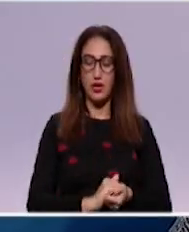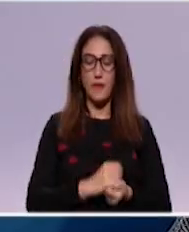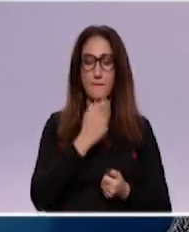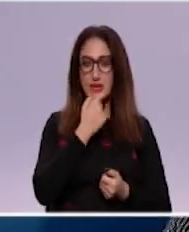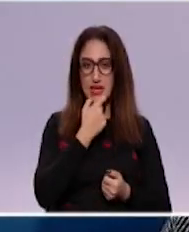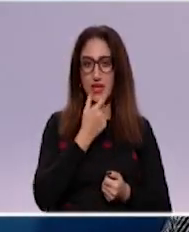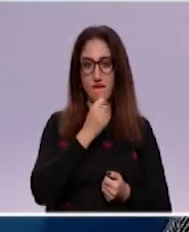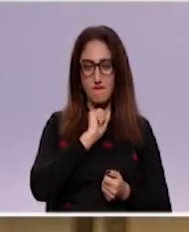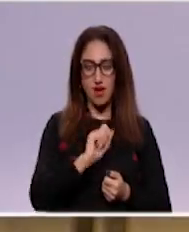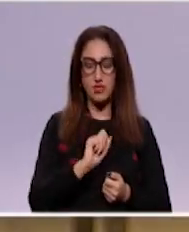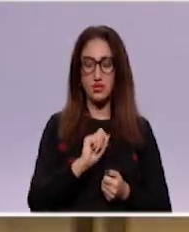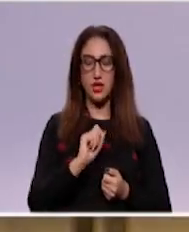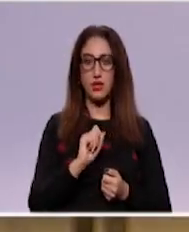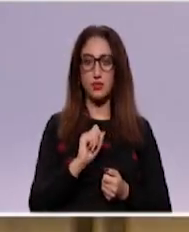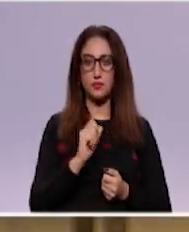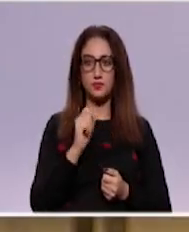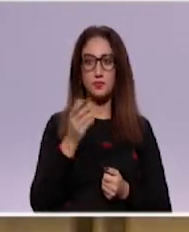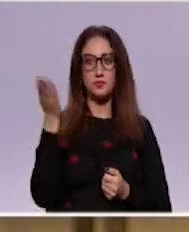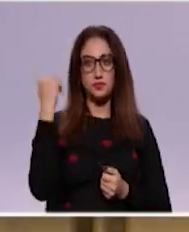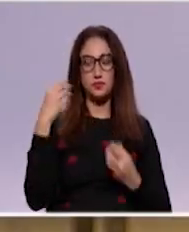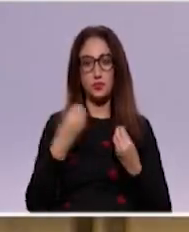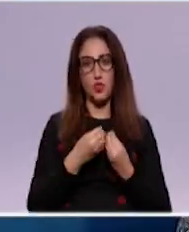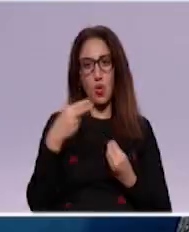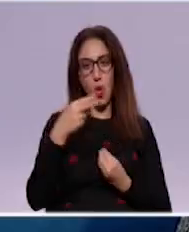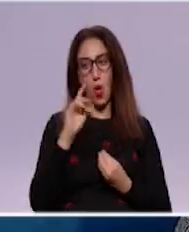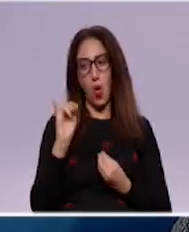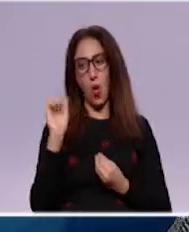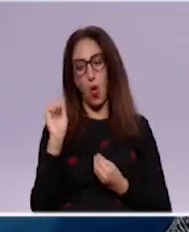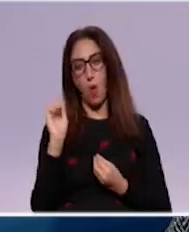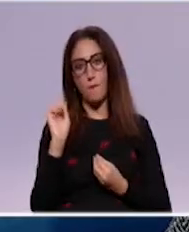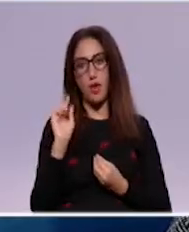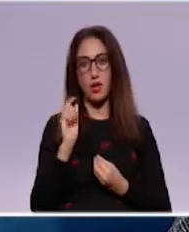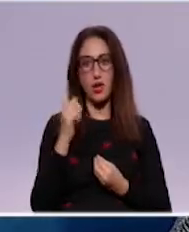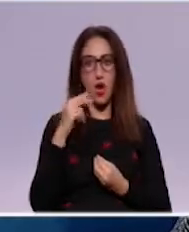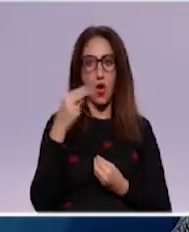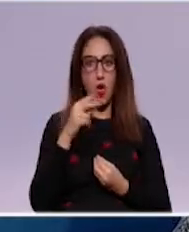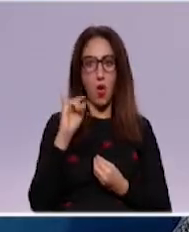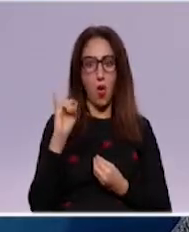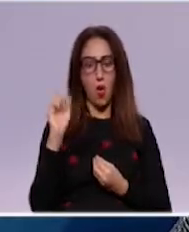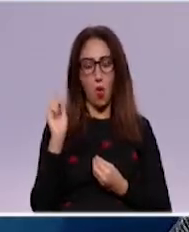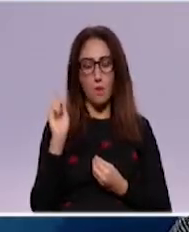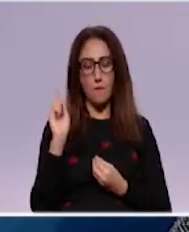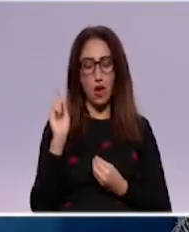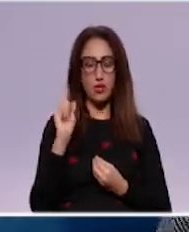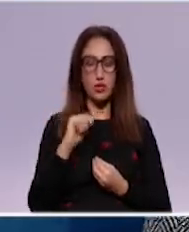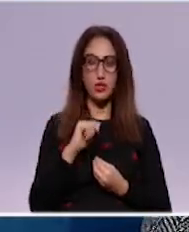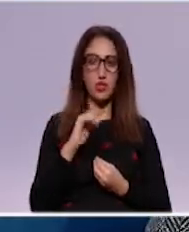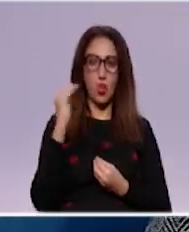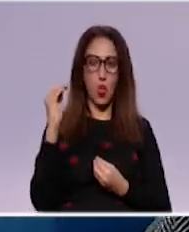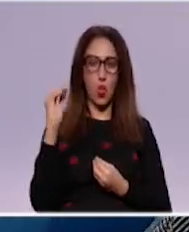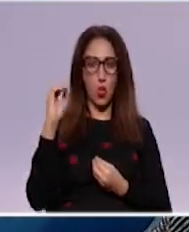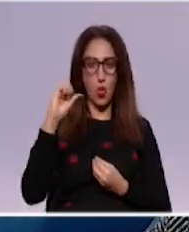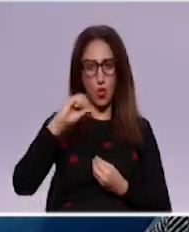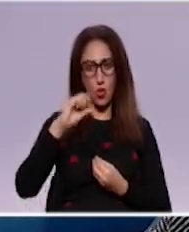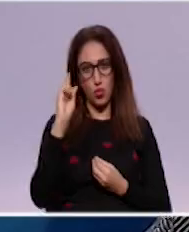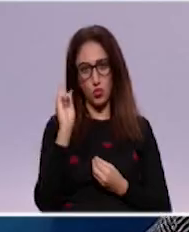انجليزي وفرنسي. اظن كان معاك عمر خيرت. عمر خيرت كان الدرامر، عمر خرشت كان الجيتاريست، صبح بدير كان